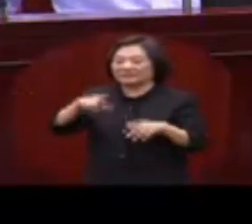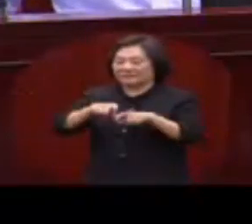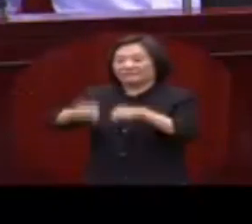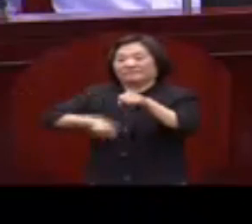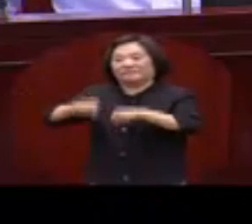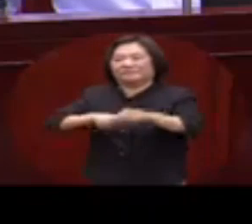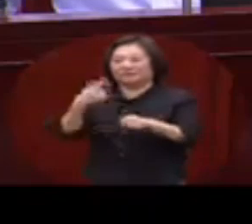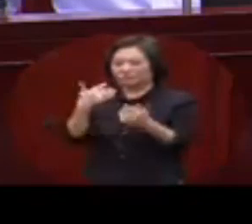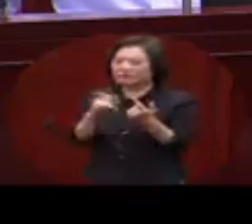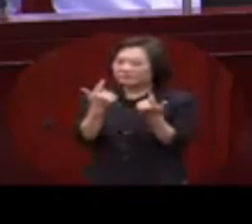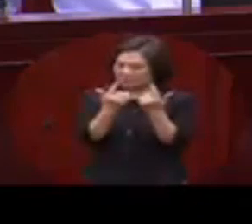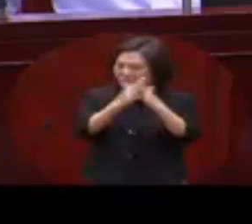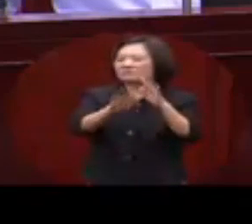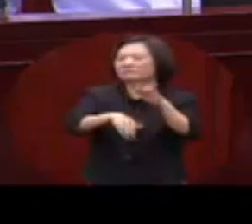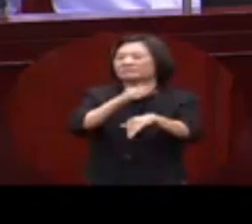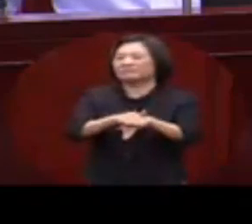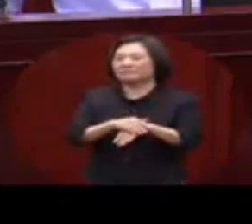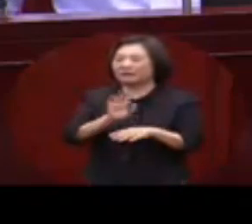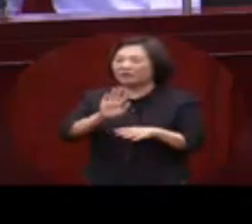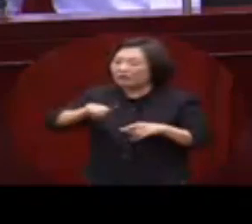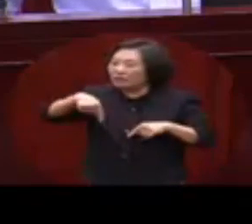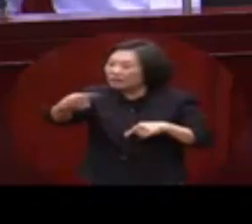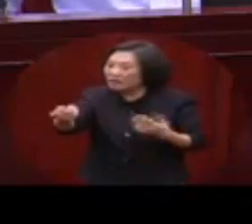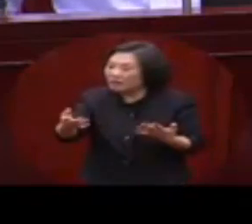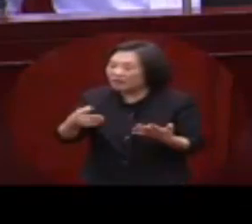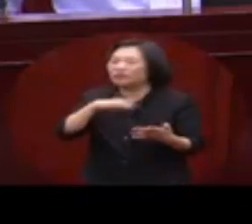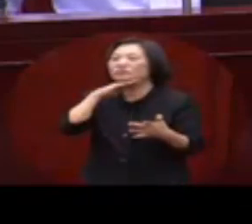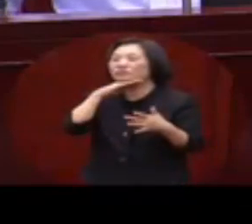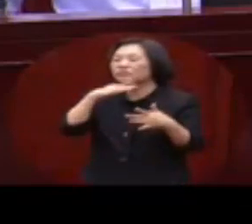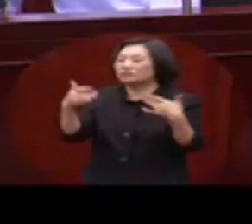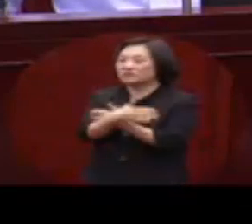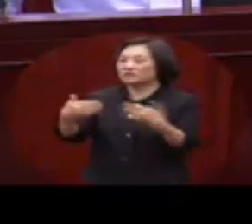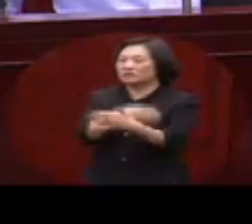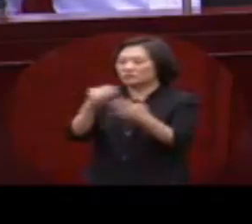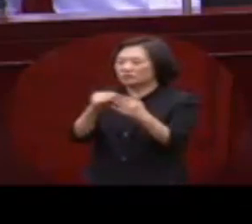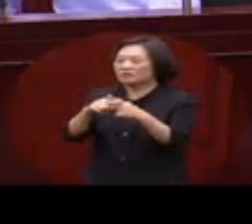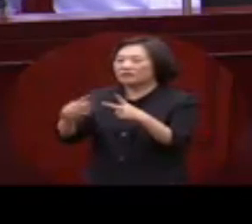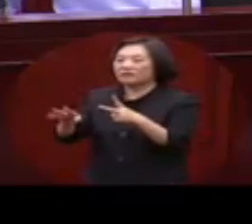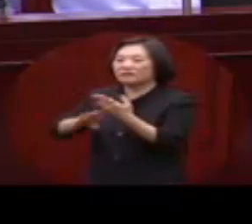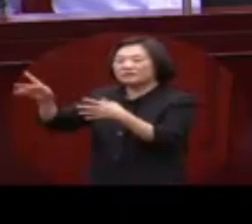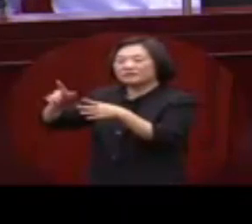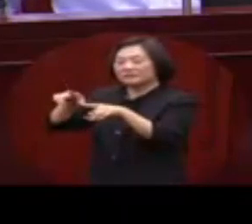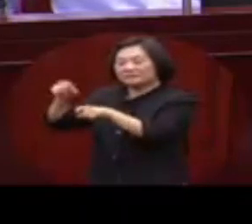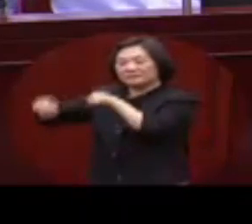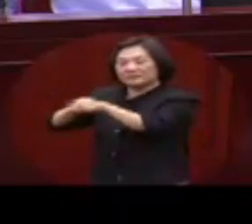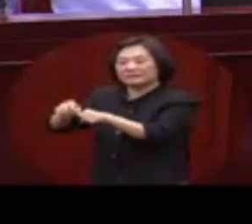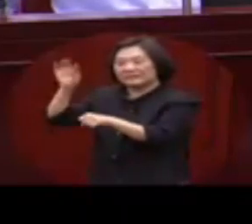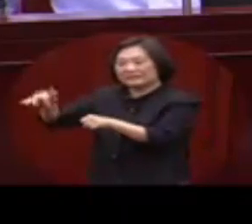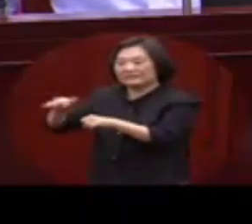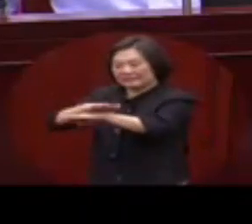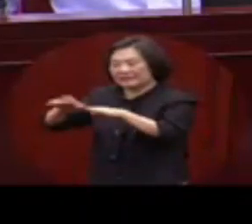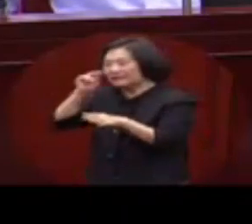功的一个都市建设。至于下一步怎么做，你知道吗？交通局跟那个捷安特还正在讨论，这个我们会继续做